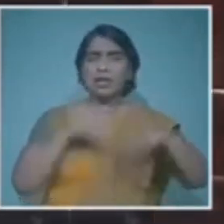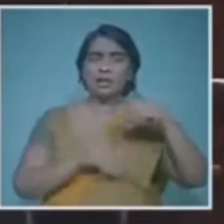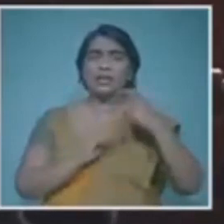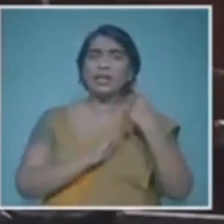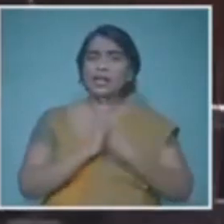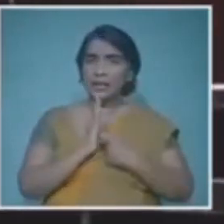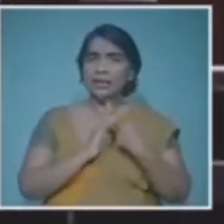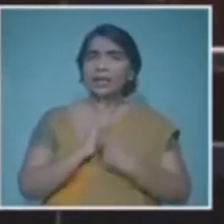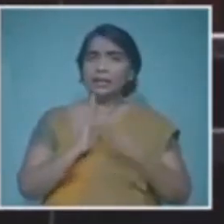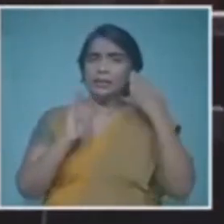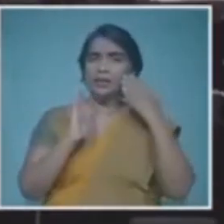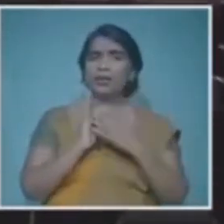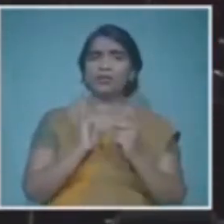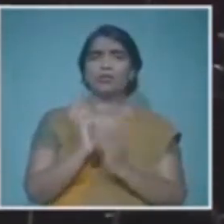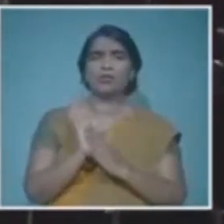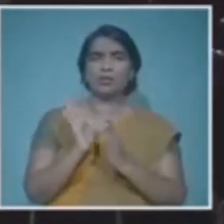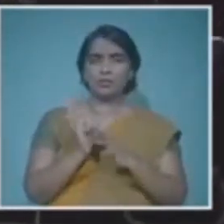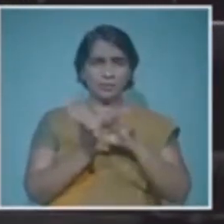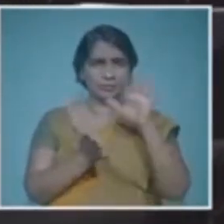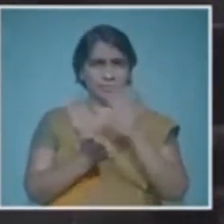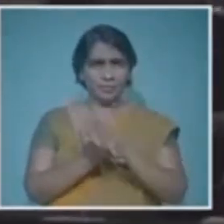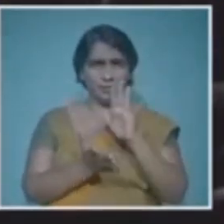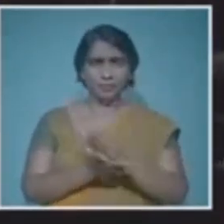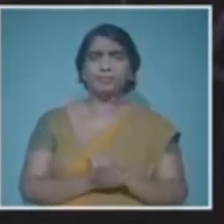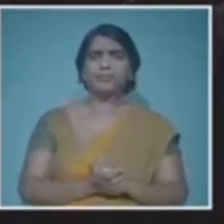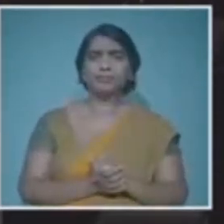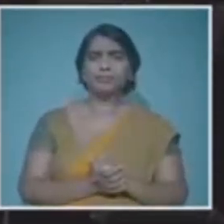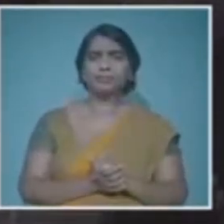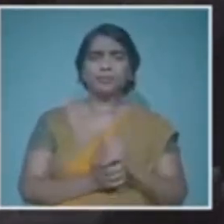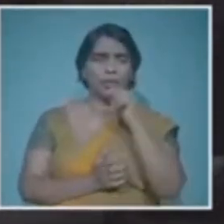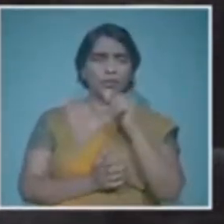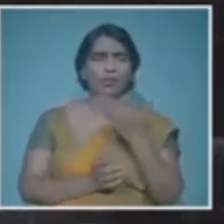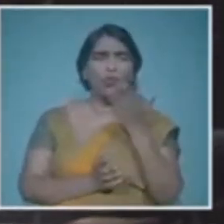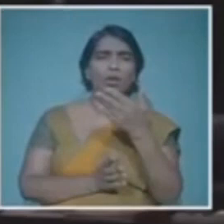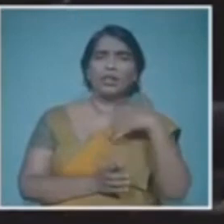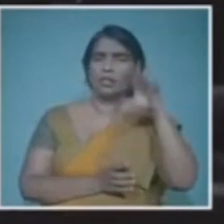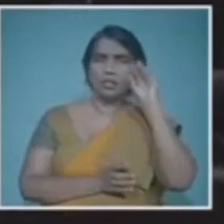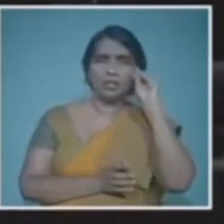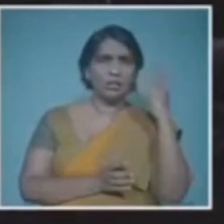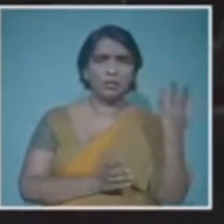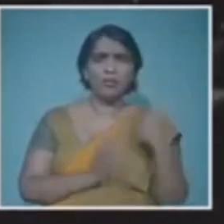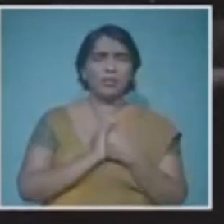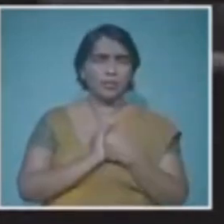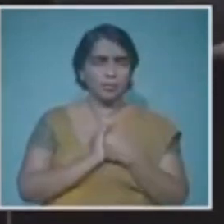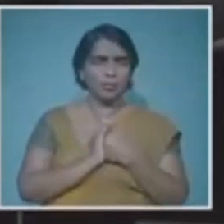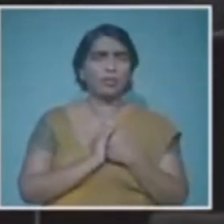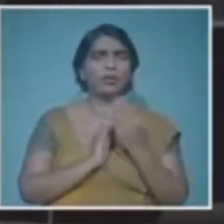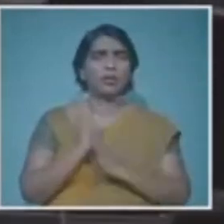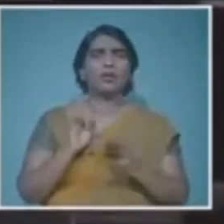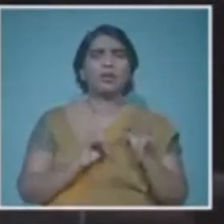තේරීම්කාරක සභාවක් පත් කරන්න යෝජනා කළා කියලා. මට නම් මේකේ පරමාර්ථය තේරෙන්නේ නැහැ. ගරු බුගලසරණුගේ